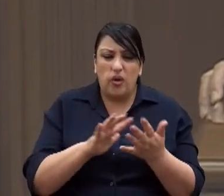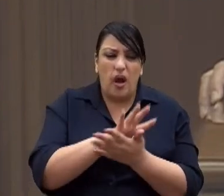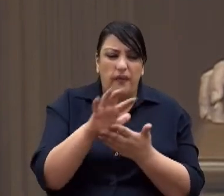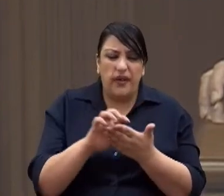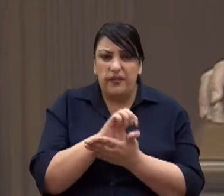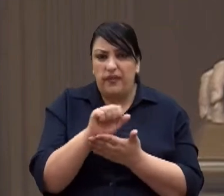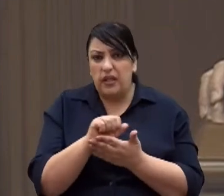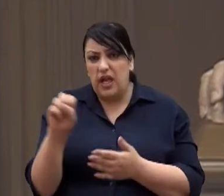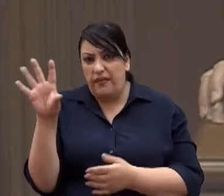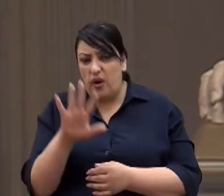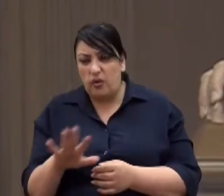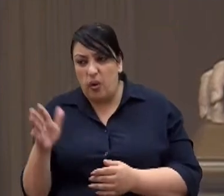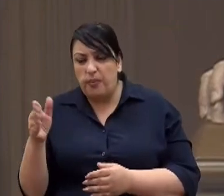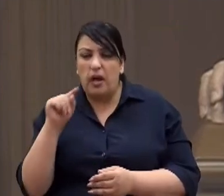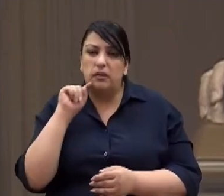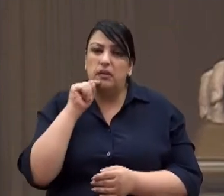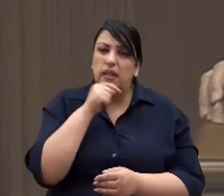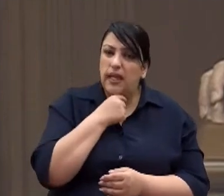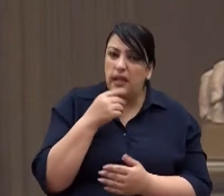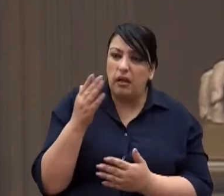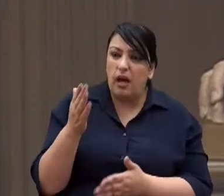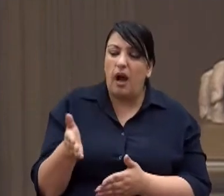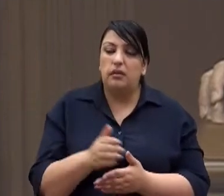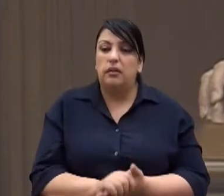Եվրոպայի տնտեսական